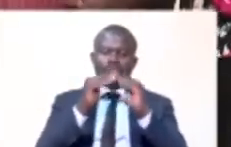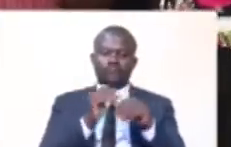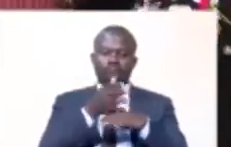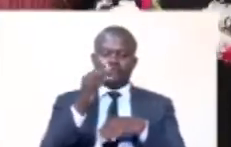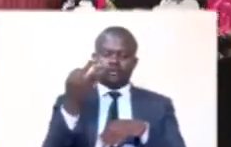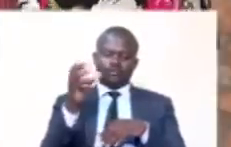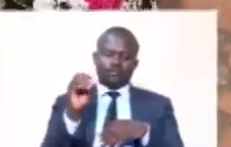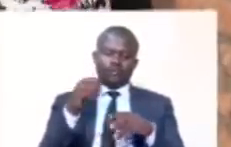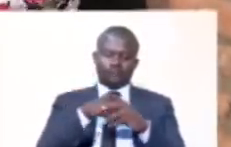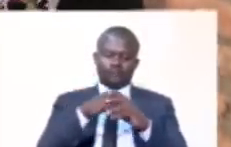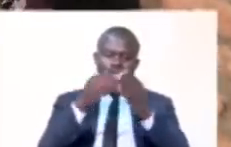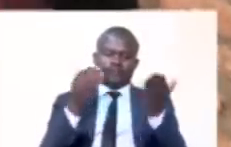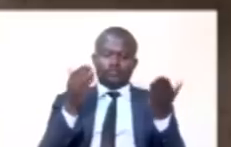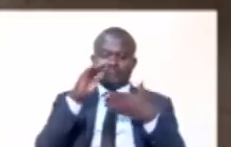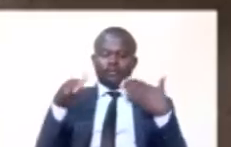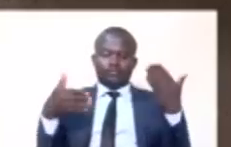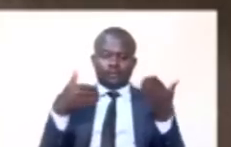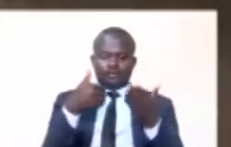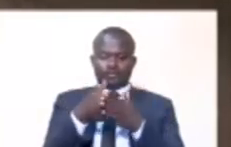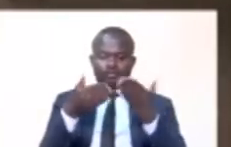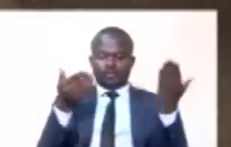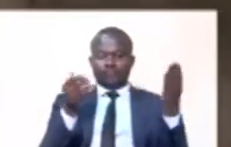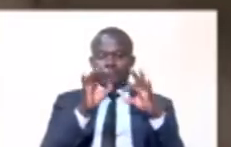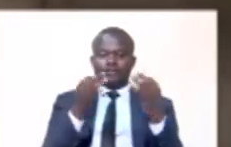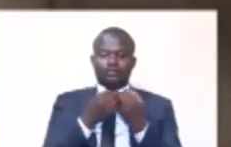30 imirasire y'izuba yacaningwa